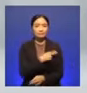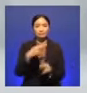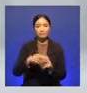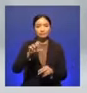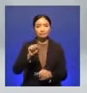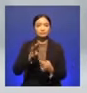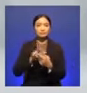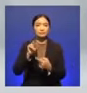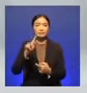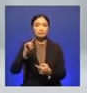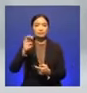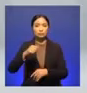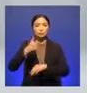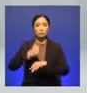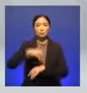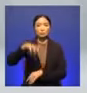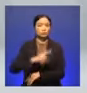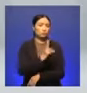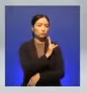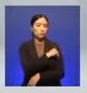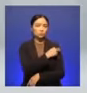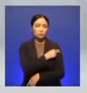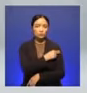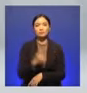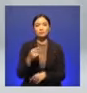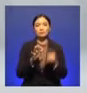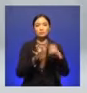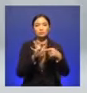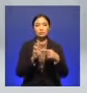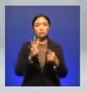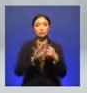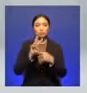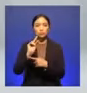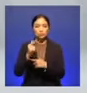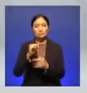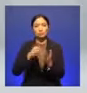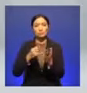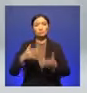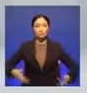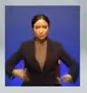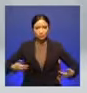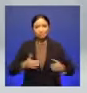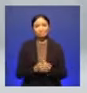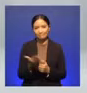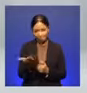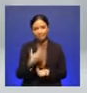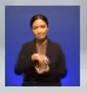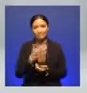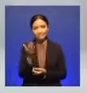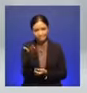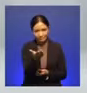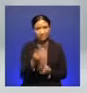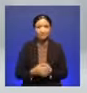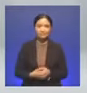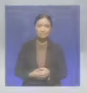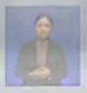ลาภเบญจกุลผู้อำนวยการโรงพยาบาลท่าวุ้งจังหวัดลพบุรีนะคะคุณหมอคะเชิญแลกเปลี่ยนกับพวกเราสั้นๆได้เลยค่ะเรียนเชิญ